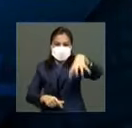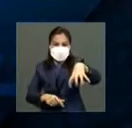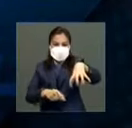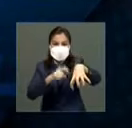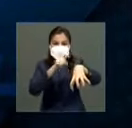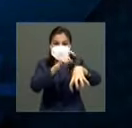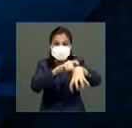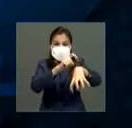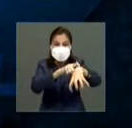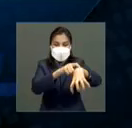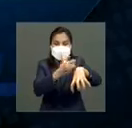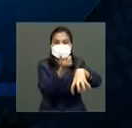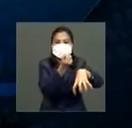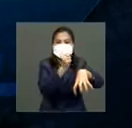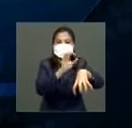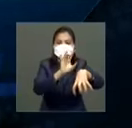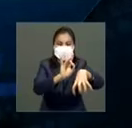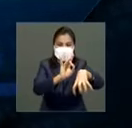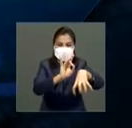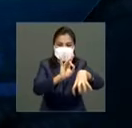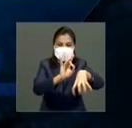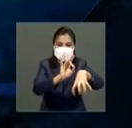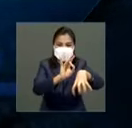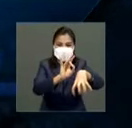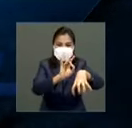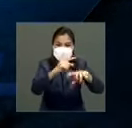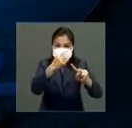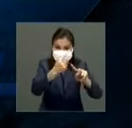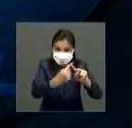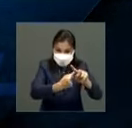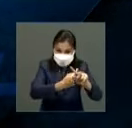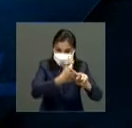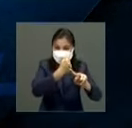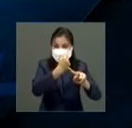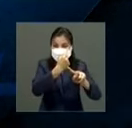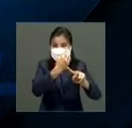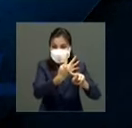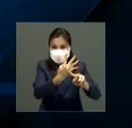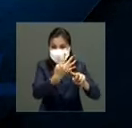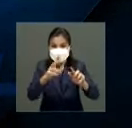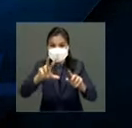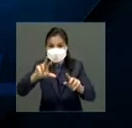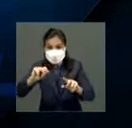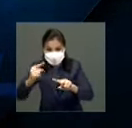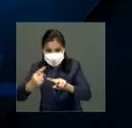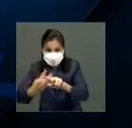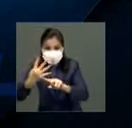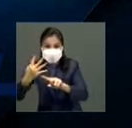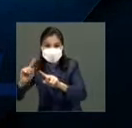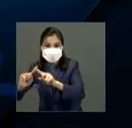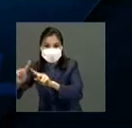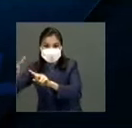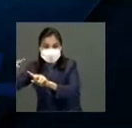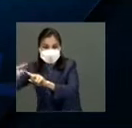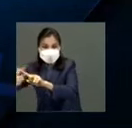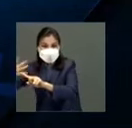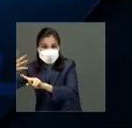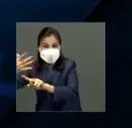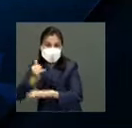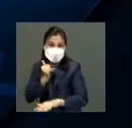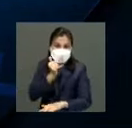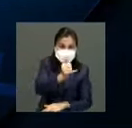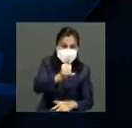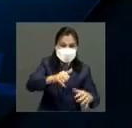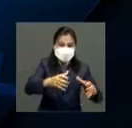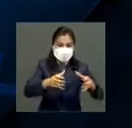ต่28เมษายนนะครับ30เมษายนแล้วก็1พฤษภาลงไปทำ